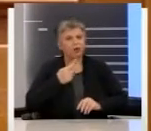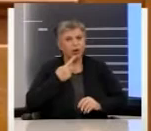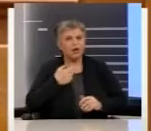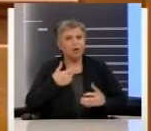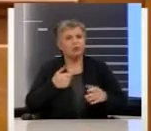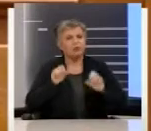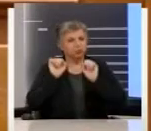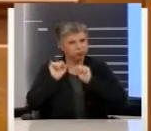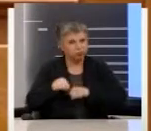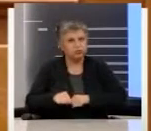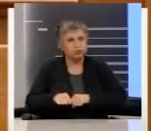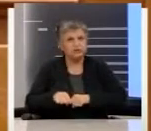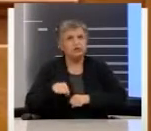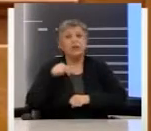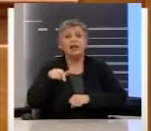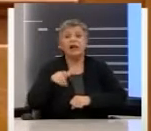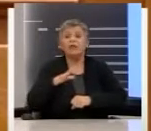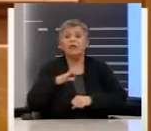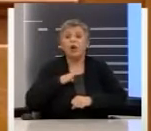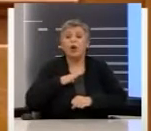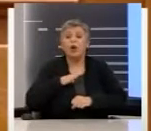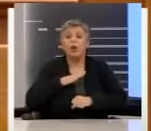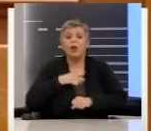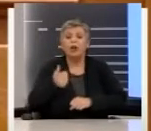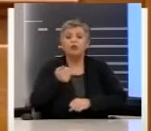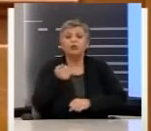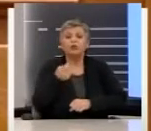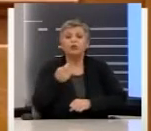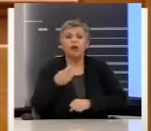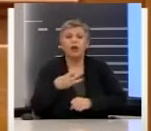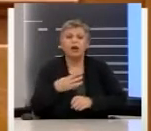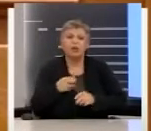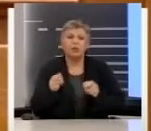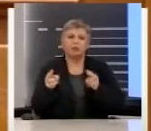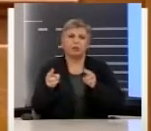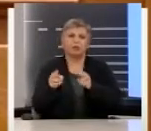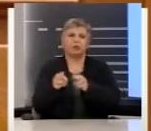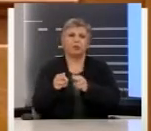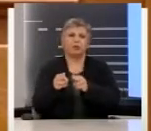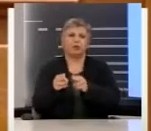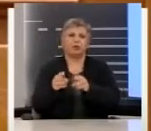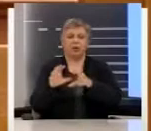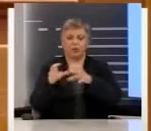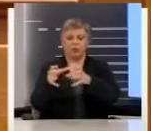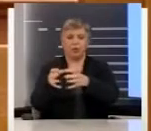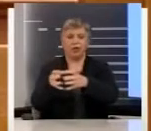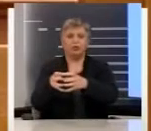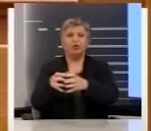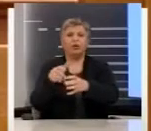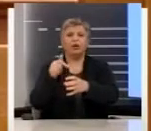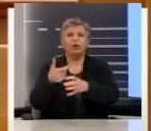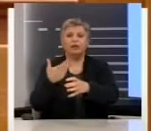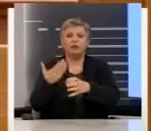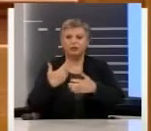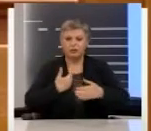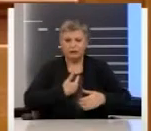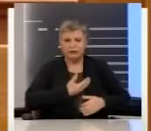που είναι ένας μικρός αριθμός ανθρώπων που βρίσκονται σε αυτό το πρόβλημα της σύγχυσης φύλου,